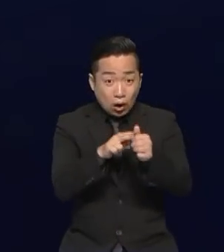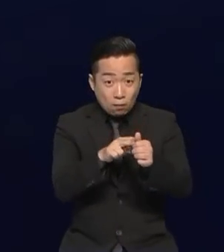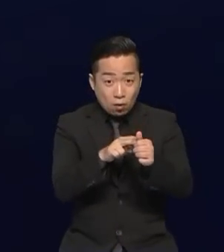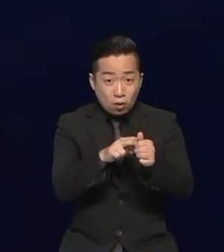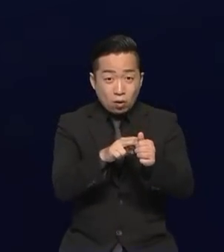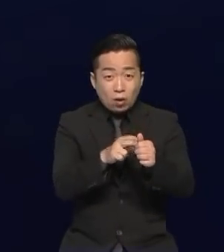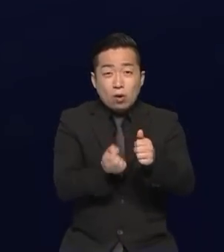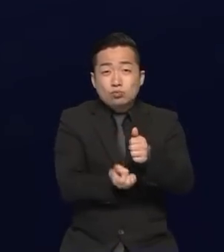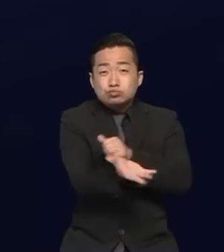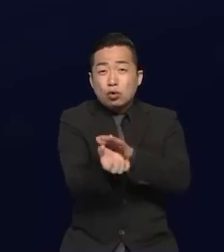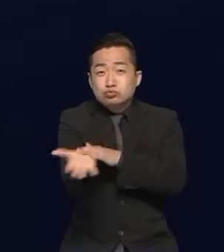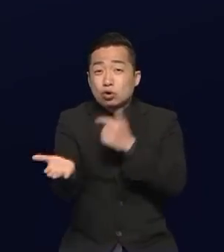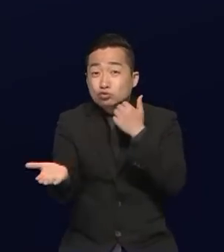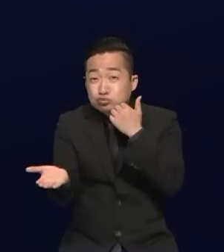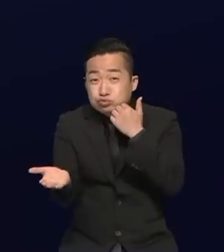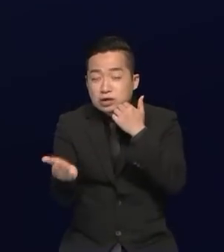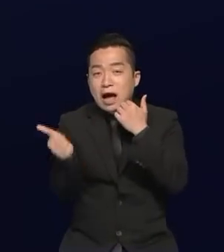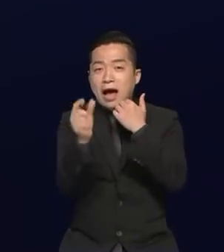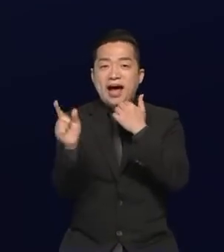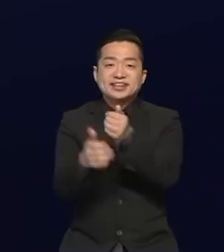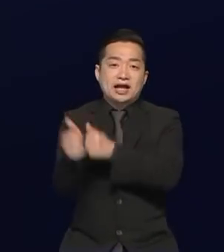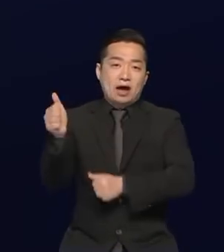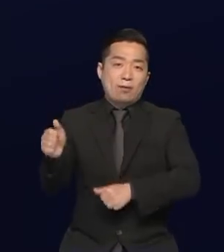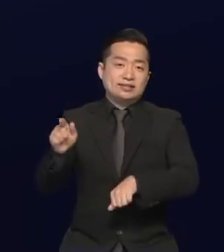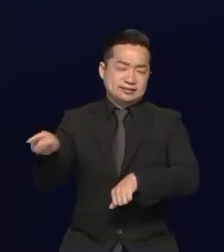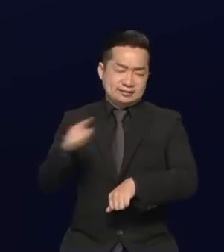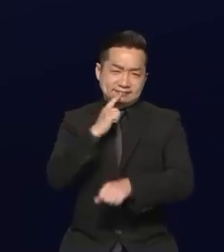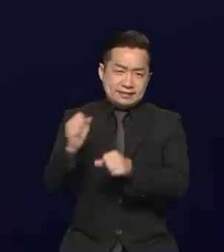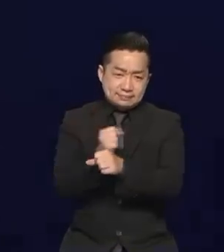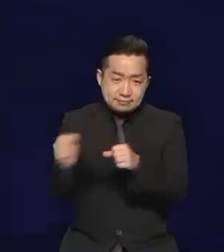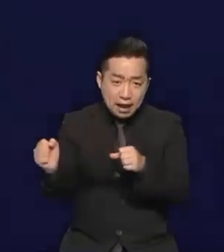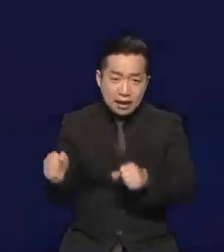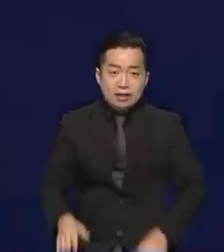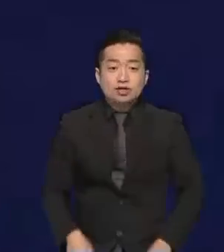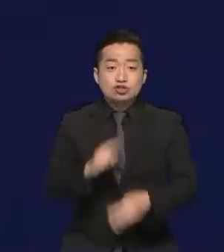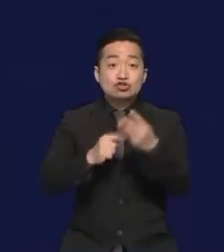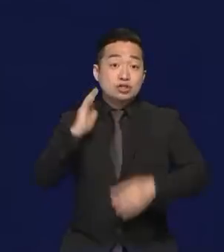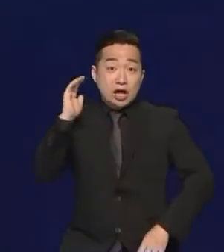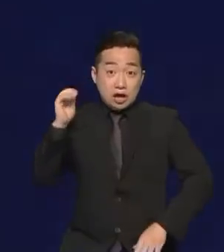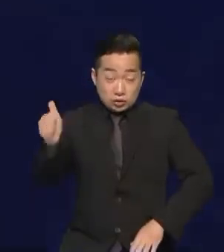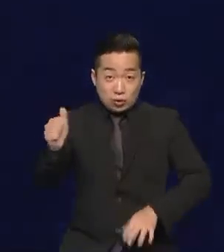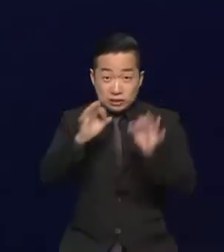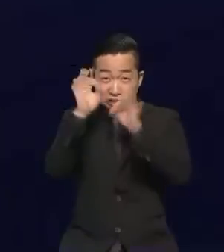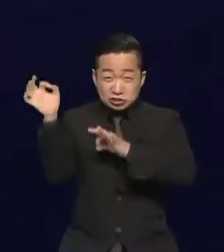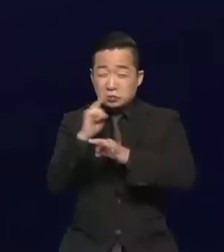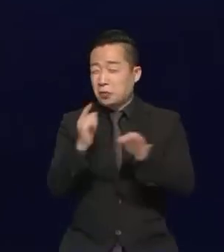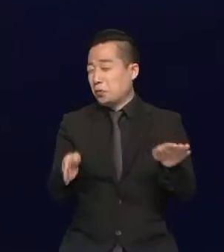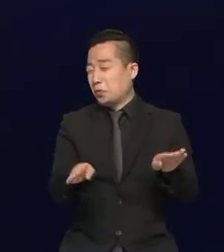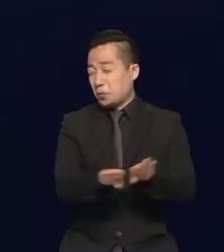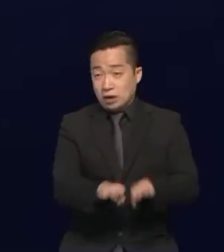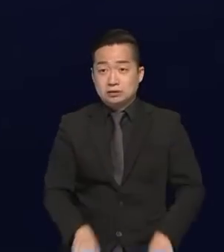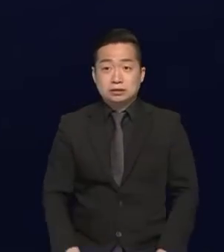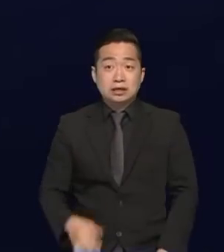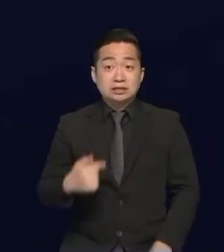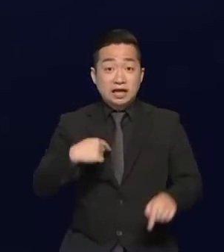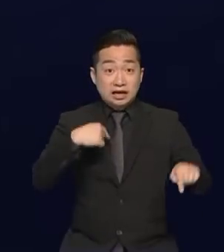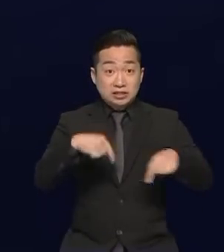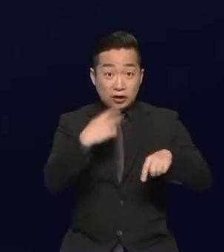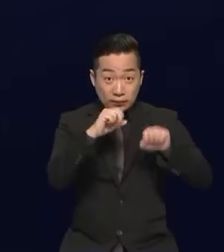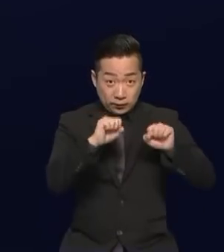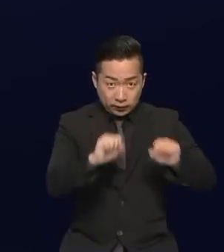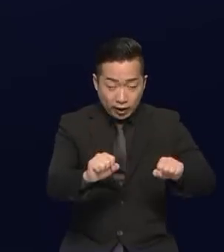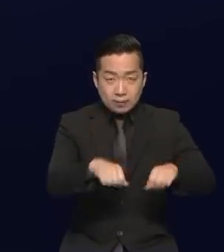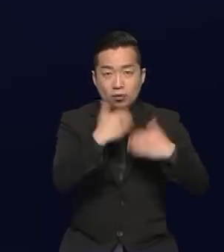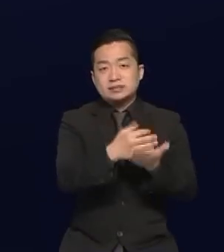한동훈 검찰의 작품, 윤석열 정부의 실정을 덮으려는 술수라며 정치 생명과 전재산 모든 것을 다